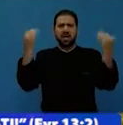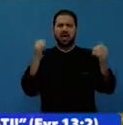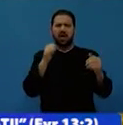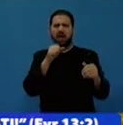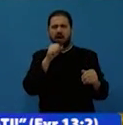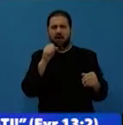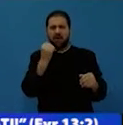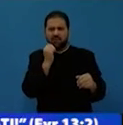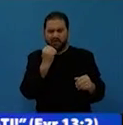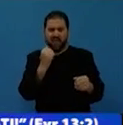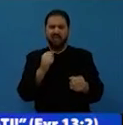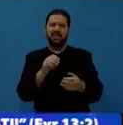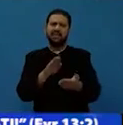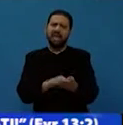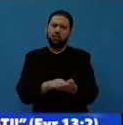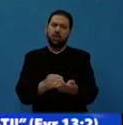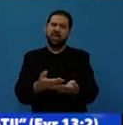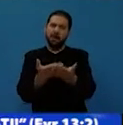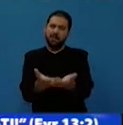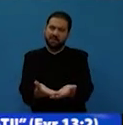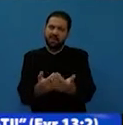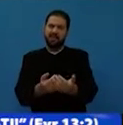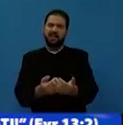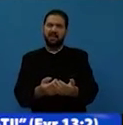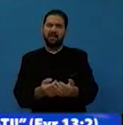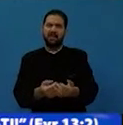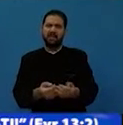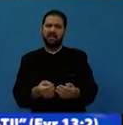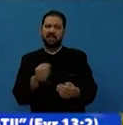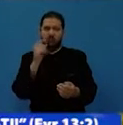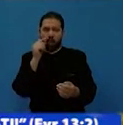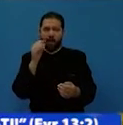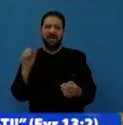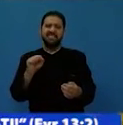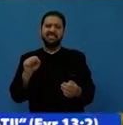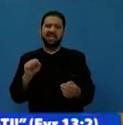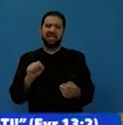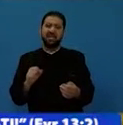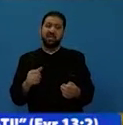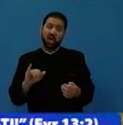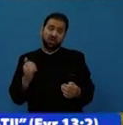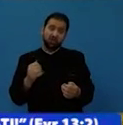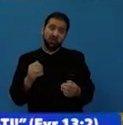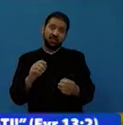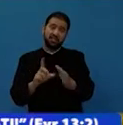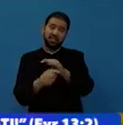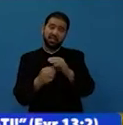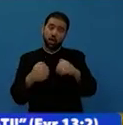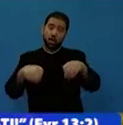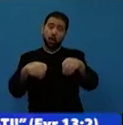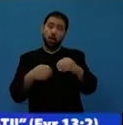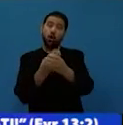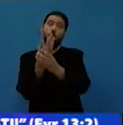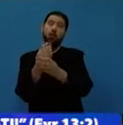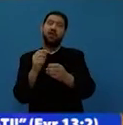datoria primirii străinilor de către poporul evreu și chiar din Noul Testament. Da,